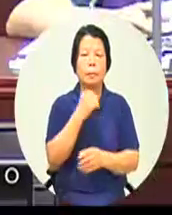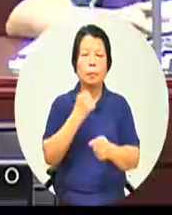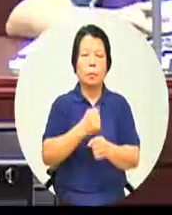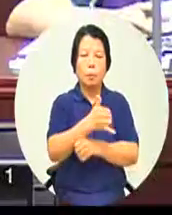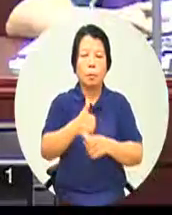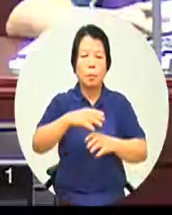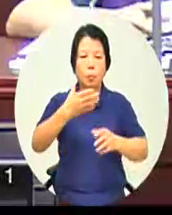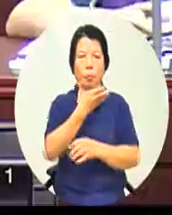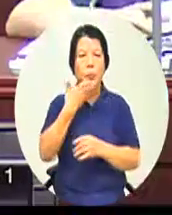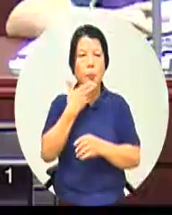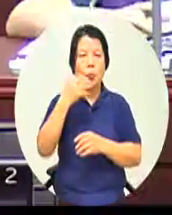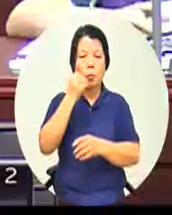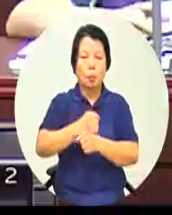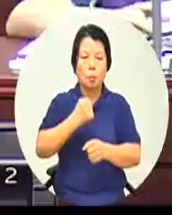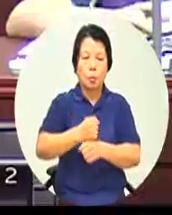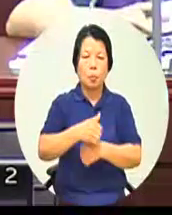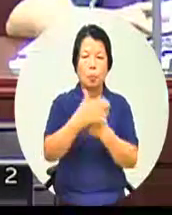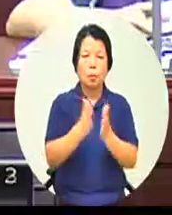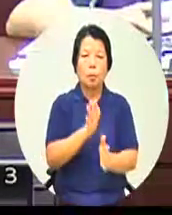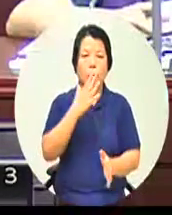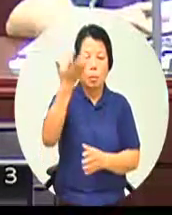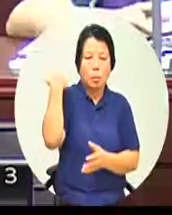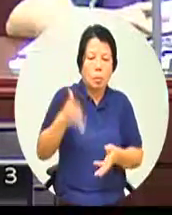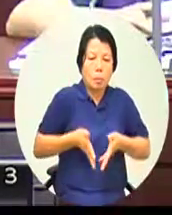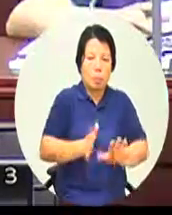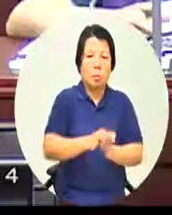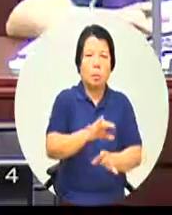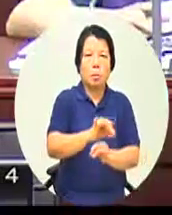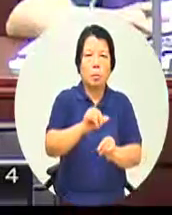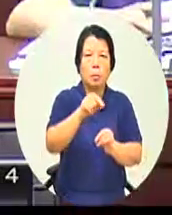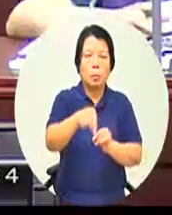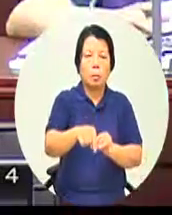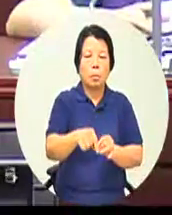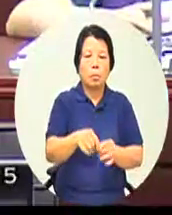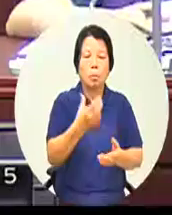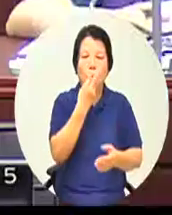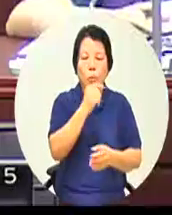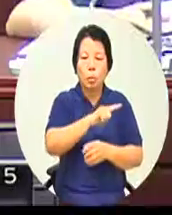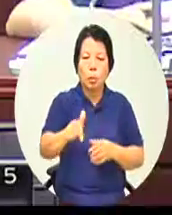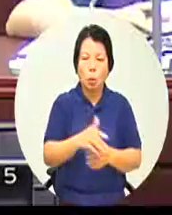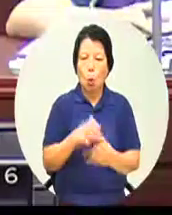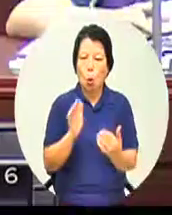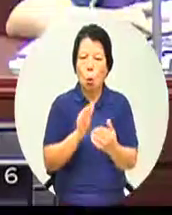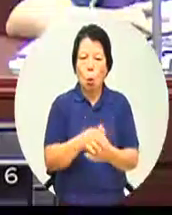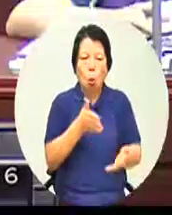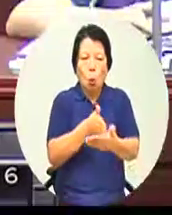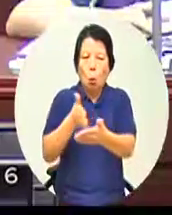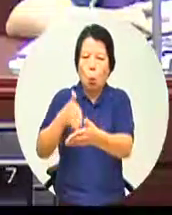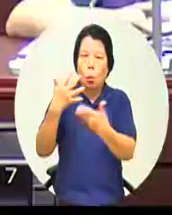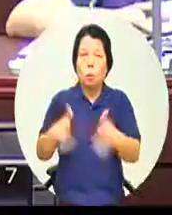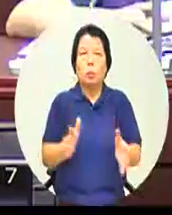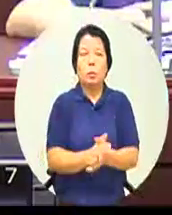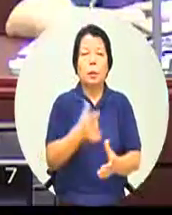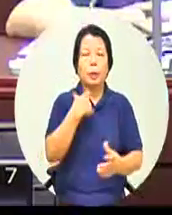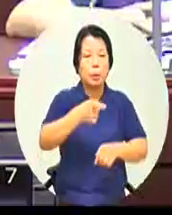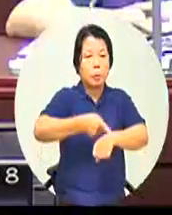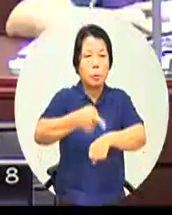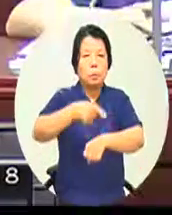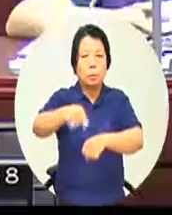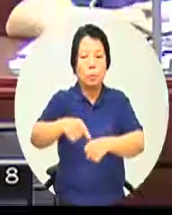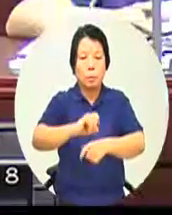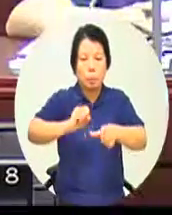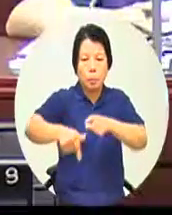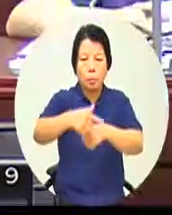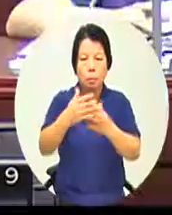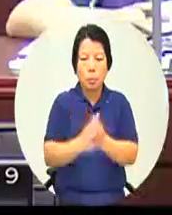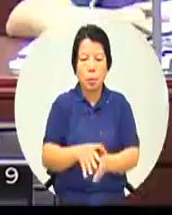其实当时在推这个在地食材的时候，我们就觉得有遇到一些阻力哦，因为他有他惯性的厂商，所以我们会跟